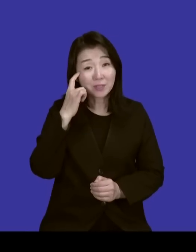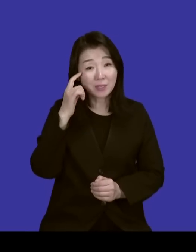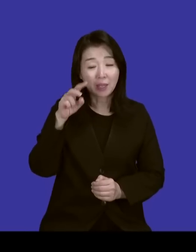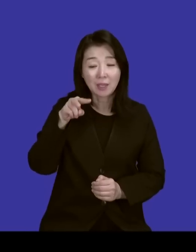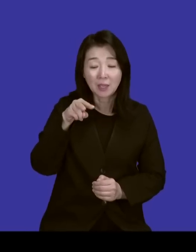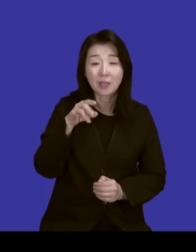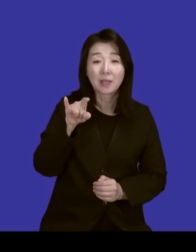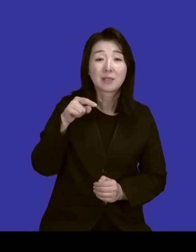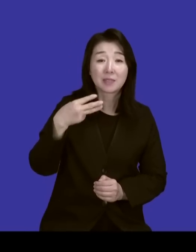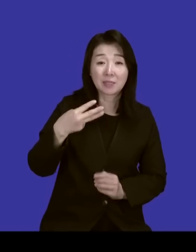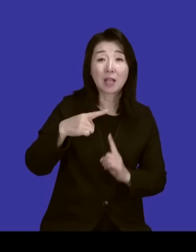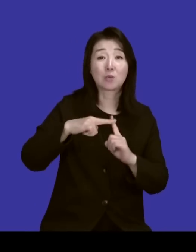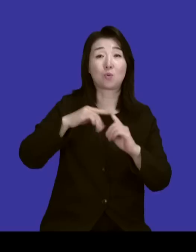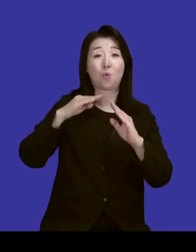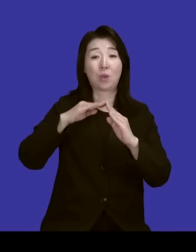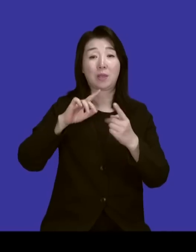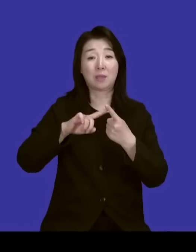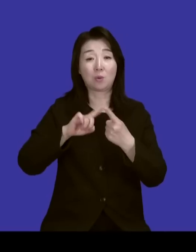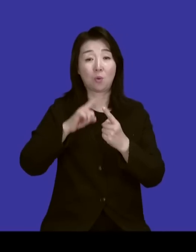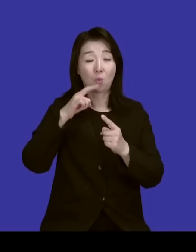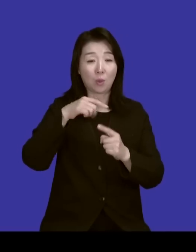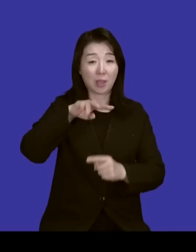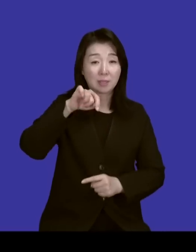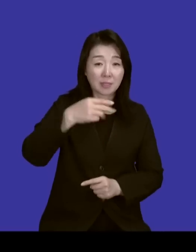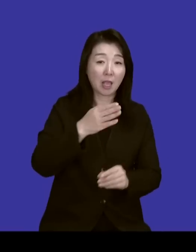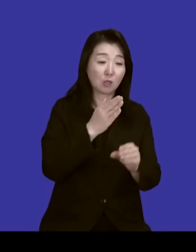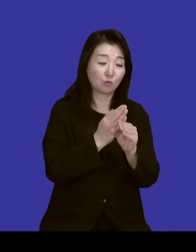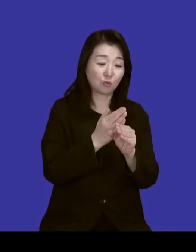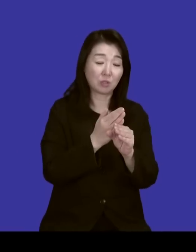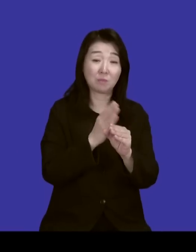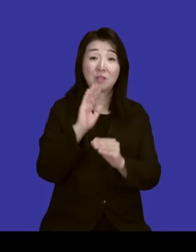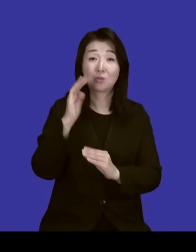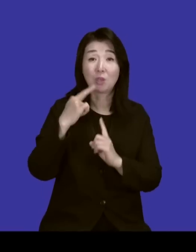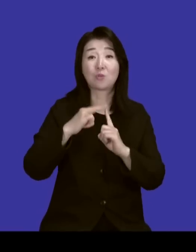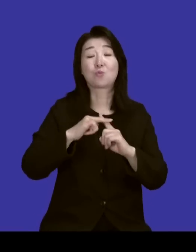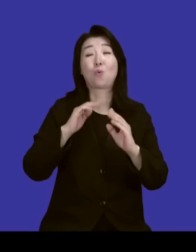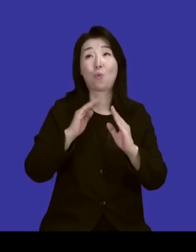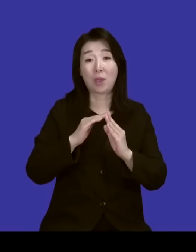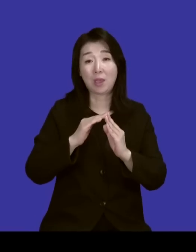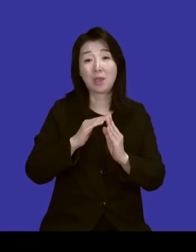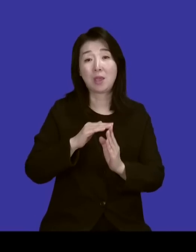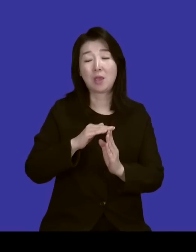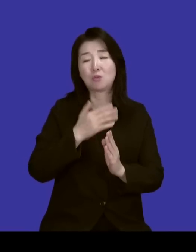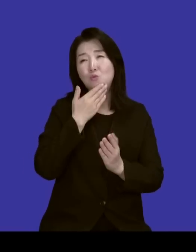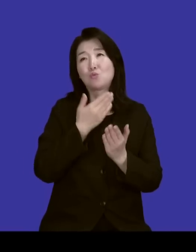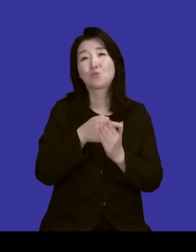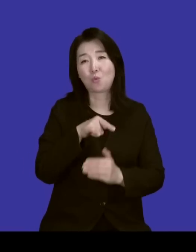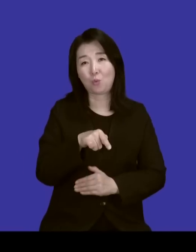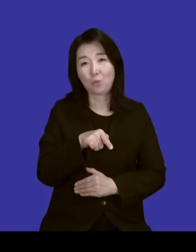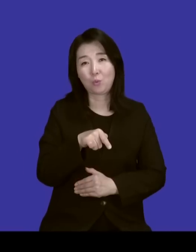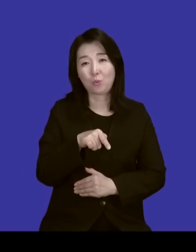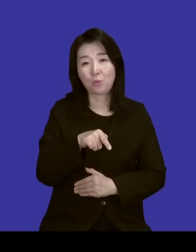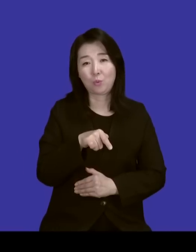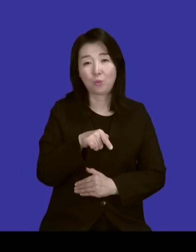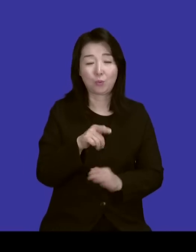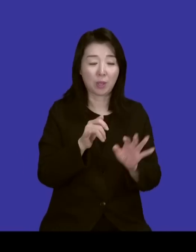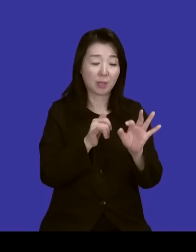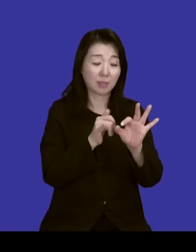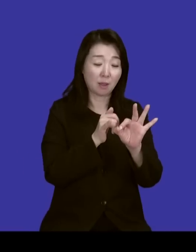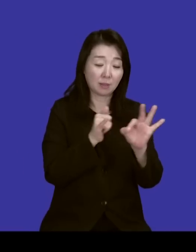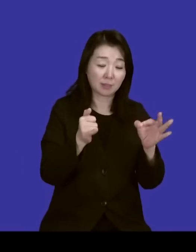셀 철치로 그러니까 셀이 중심이 된 교회. 예. 무엇보다 중요한 것, 그 10명